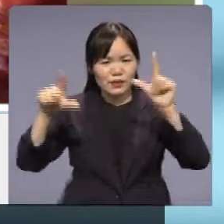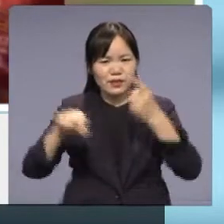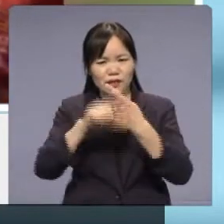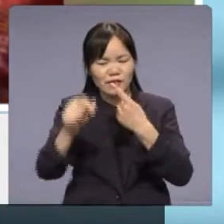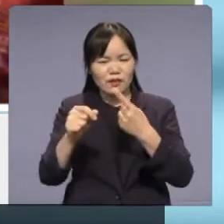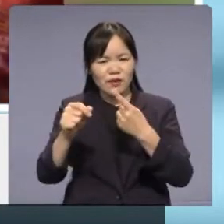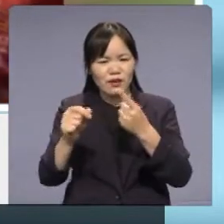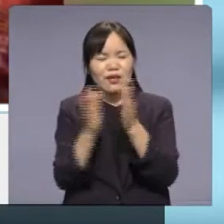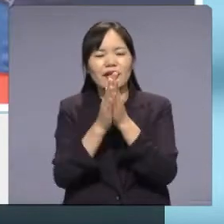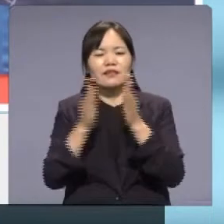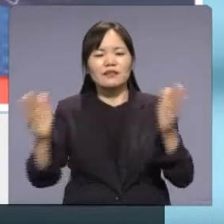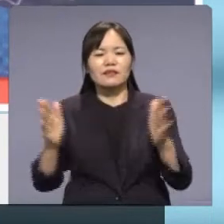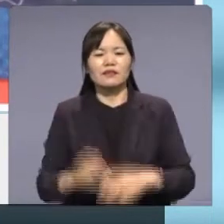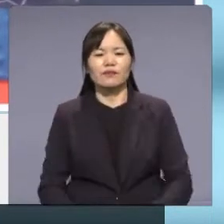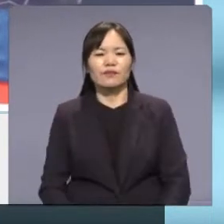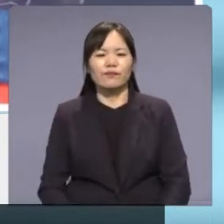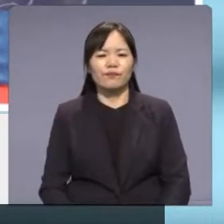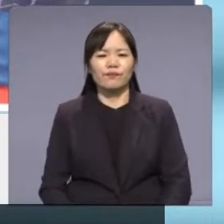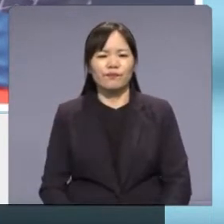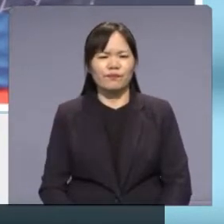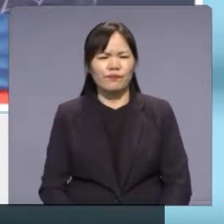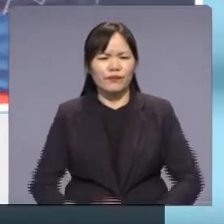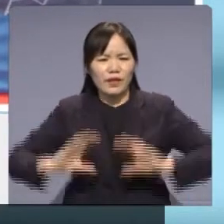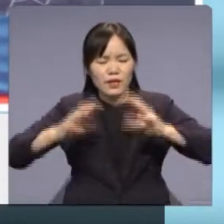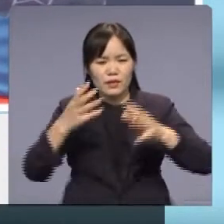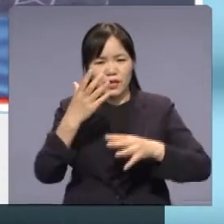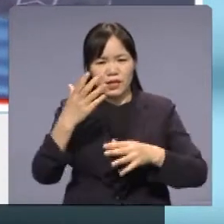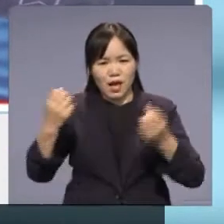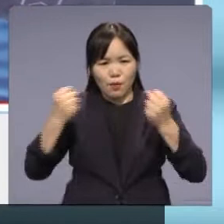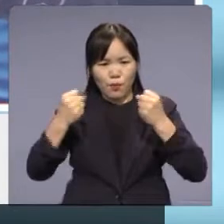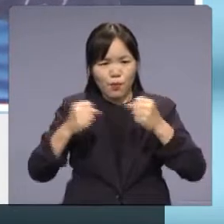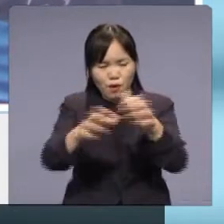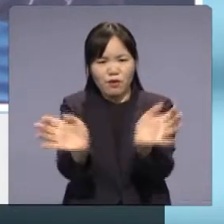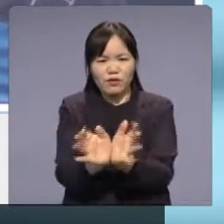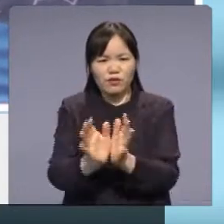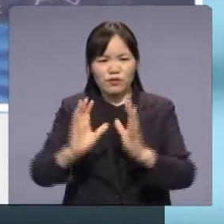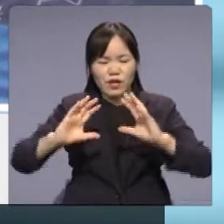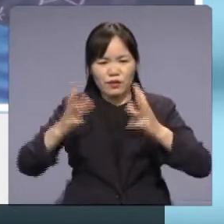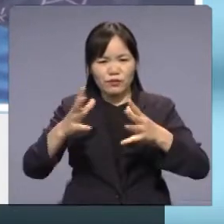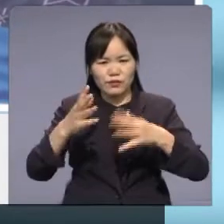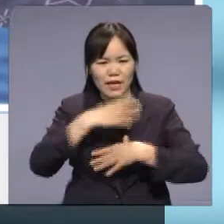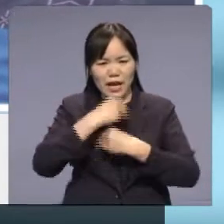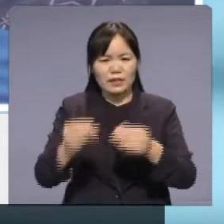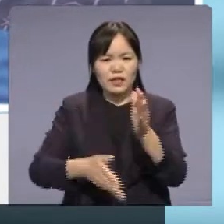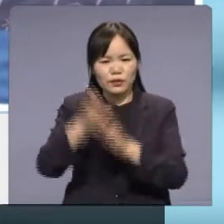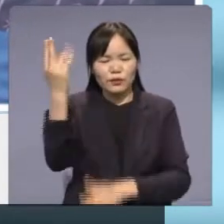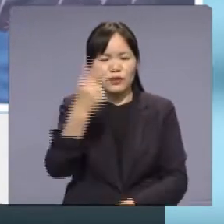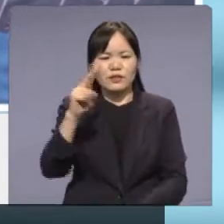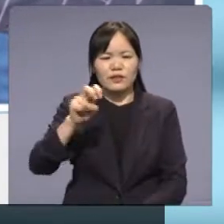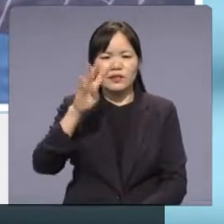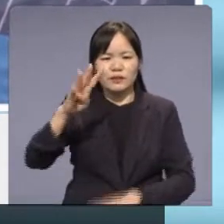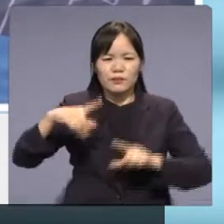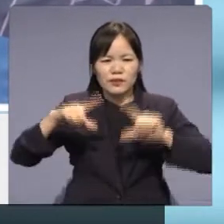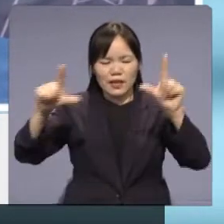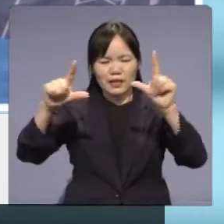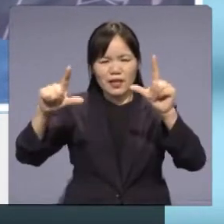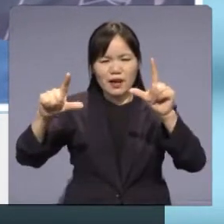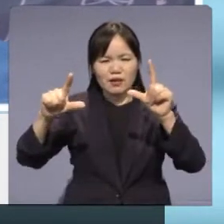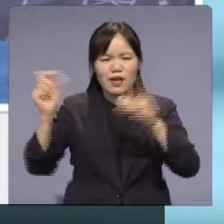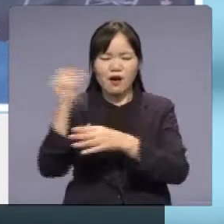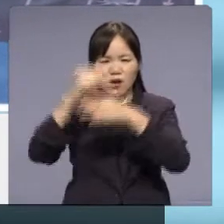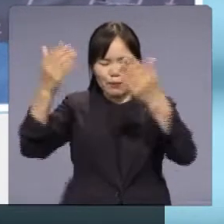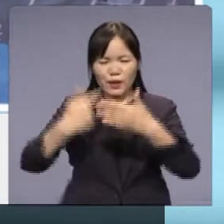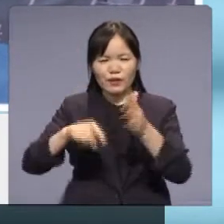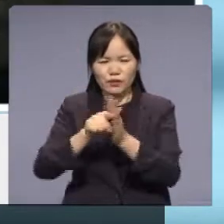했고요. 출범을 했고 네. 그리고 이제 세계보건기구의 국제안전도시 인정을 2024년에 받으려고 그것도 준비하고